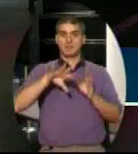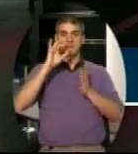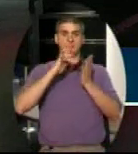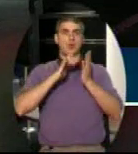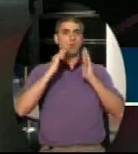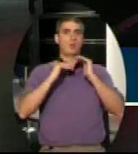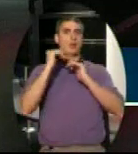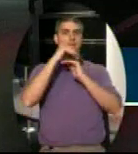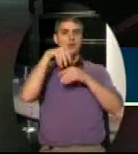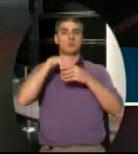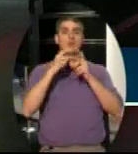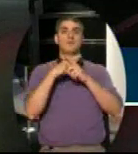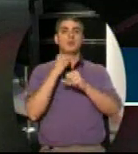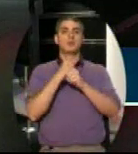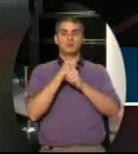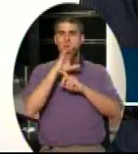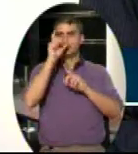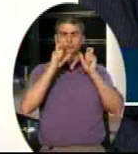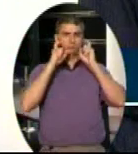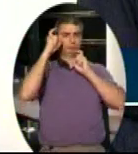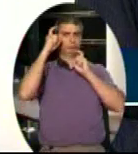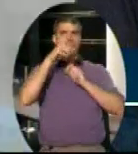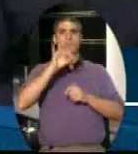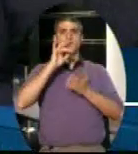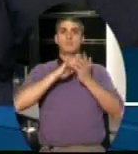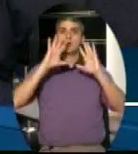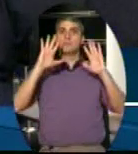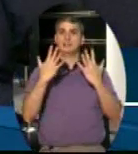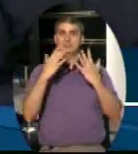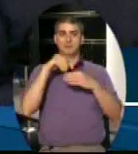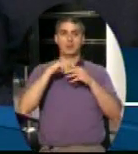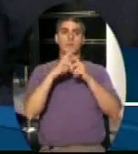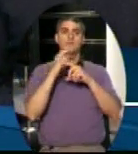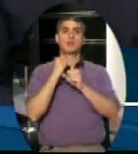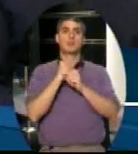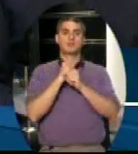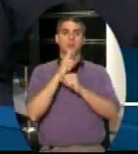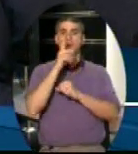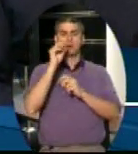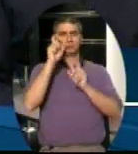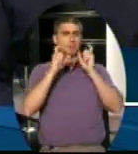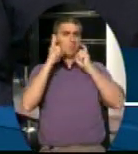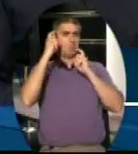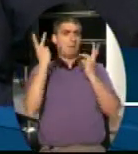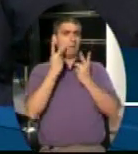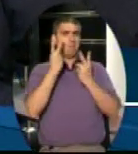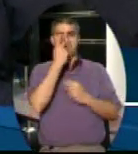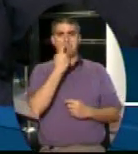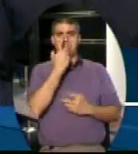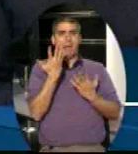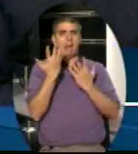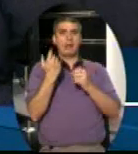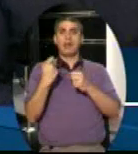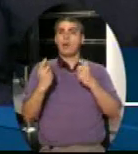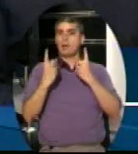במקום כל כך גבוה במפלגת העבודה, הורמו גבות. הוא נבחר במקום העשירי כמדומני במפלגת העבודה, הורמו גבות, איך זה קרה. אני לא יכול להגיד לך